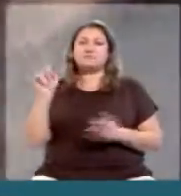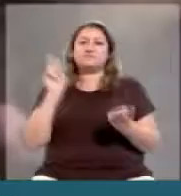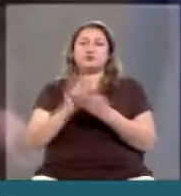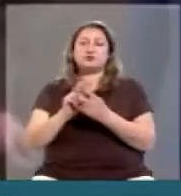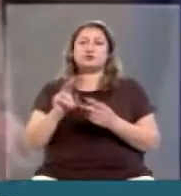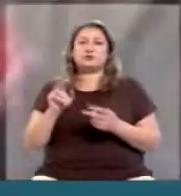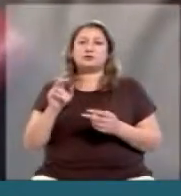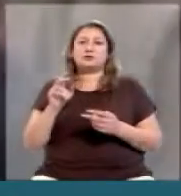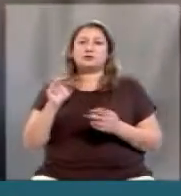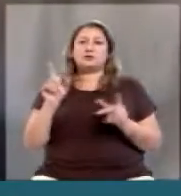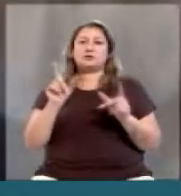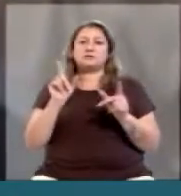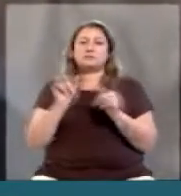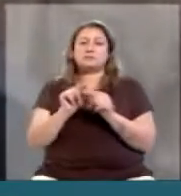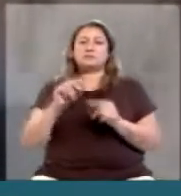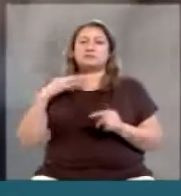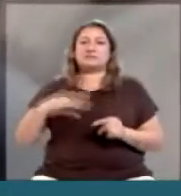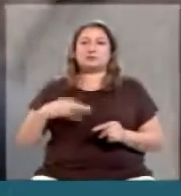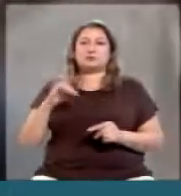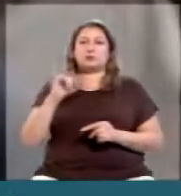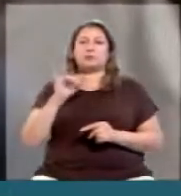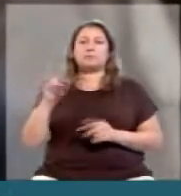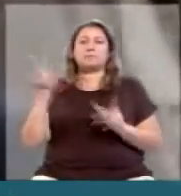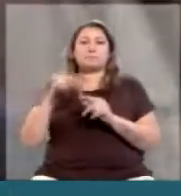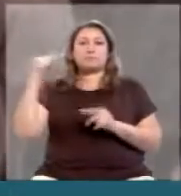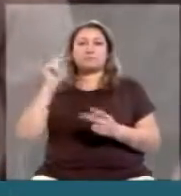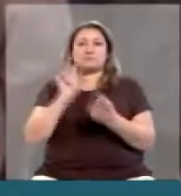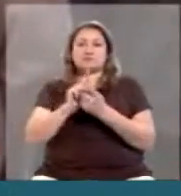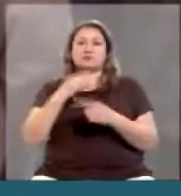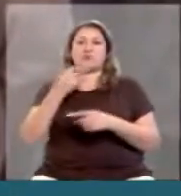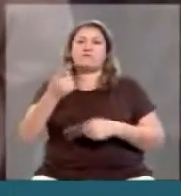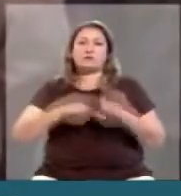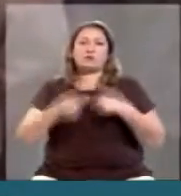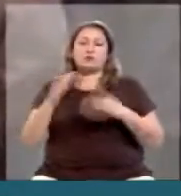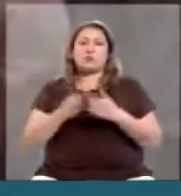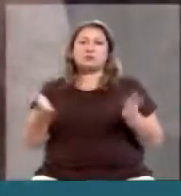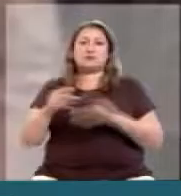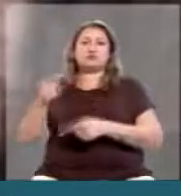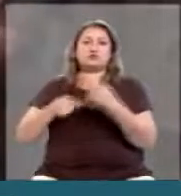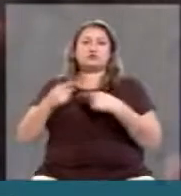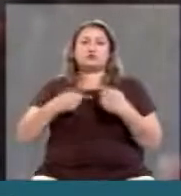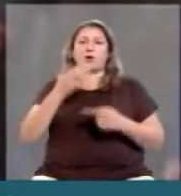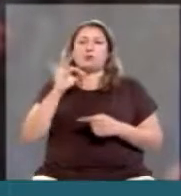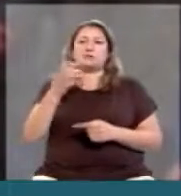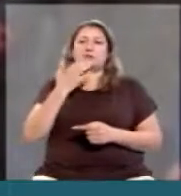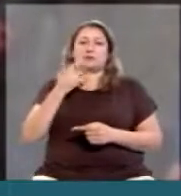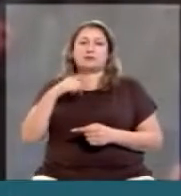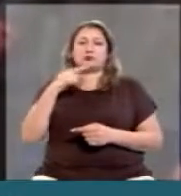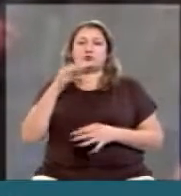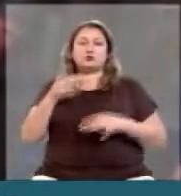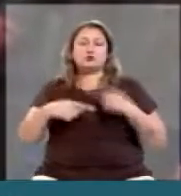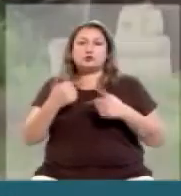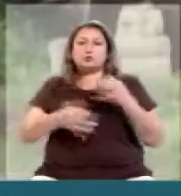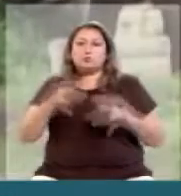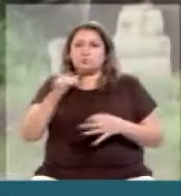сәті. Ол атасынан қалған үйді сот арқылы қайтарып алуды қалайды. Амалым таусылғасын президентке жолығуға тырыстым деген жігіт мұның оңай